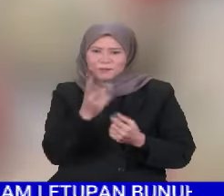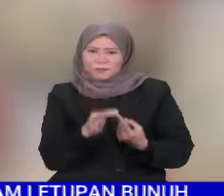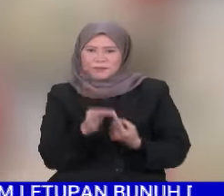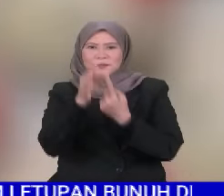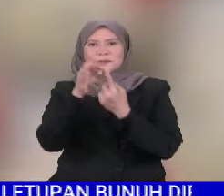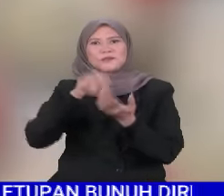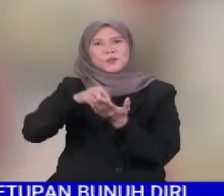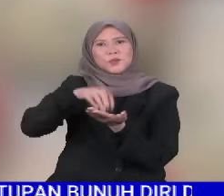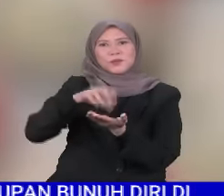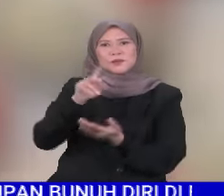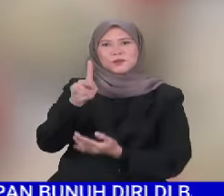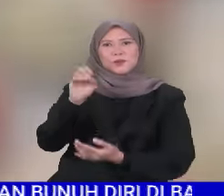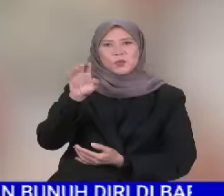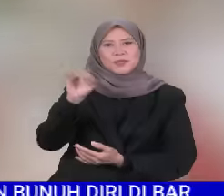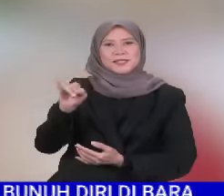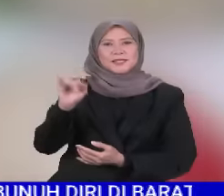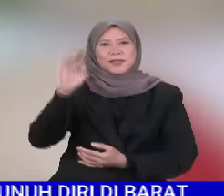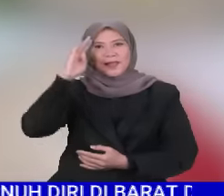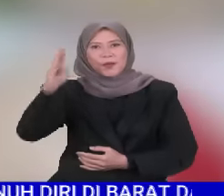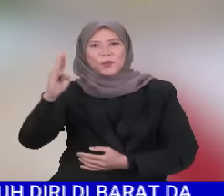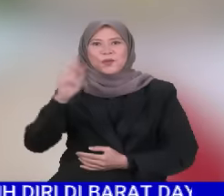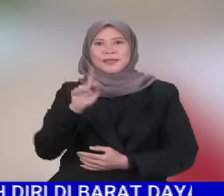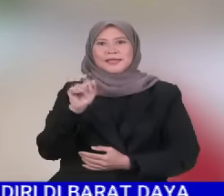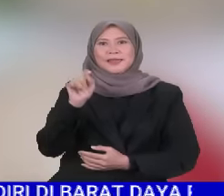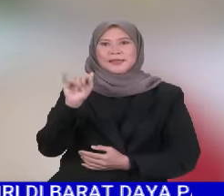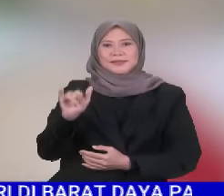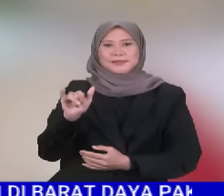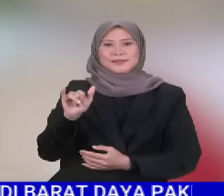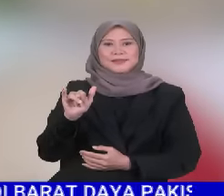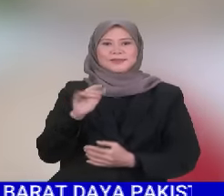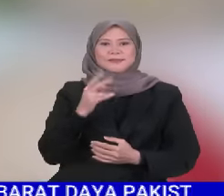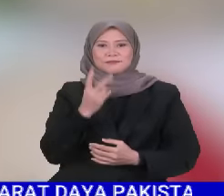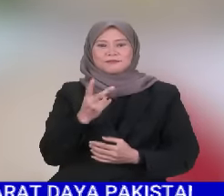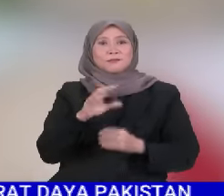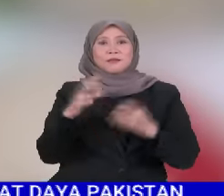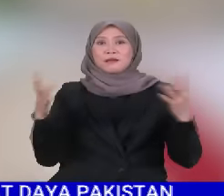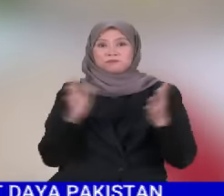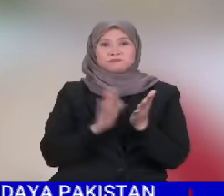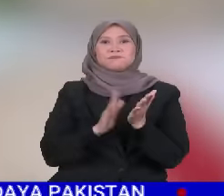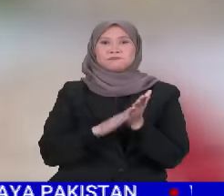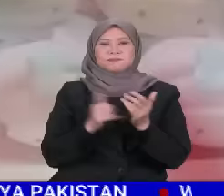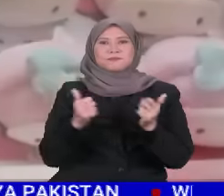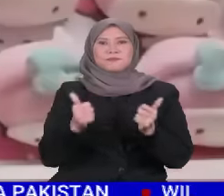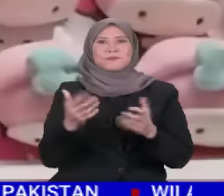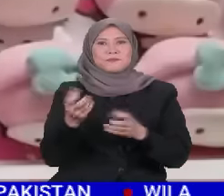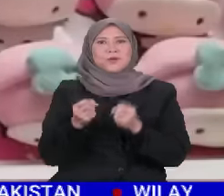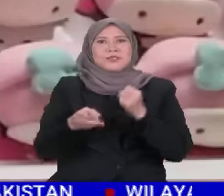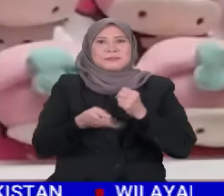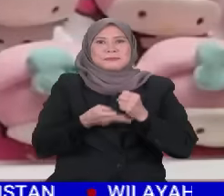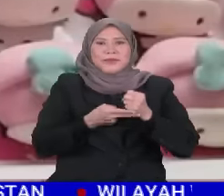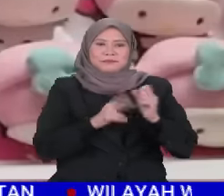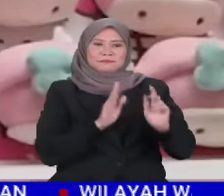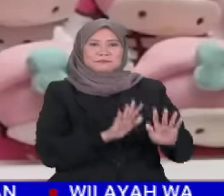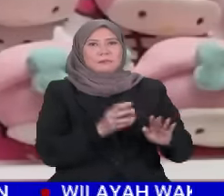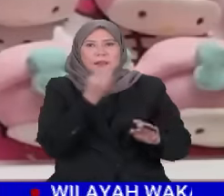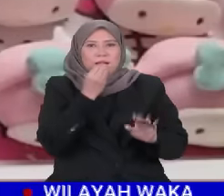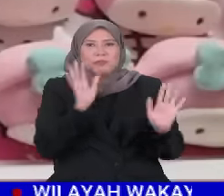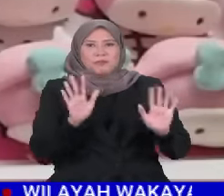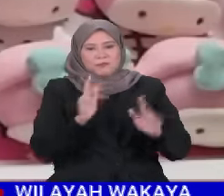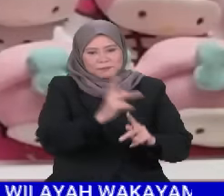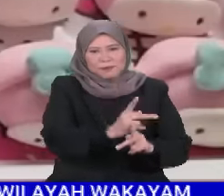tersebut berbentuk Hello Kitty dan Melody dan menyatukan bahu menyimpan saja kue